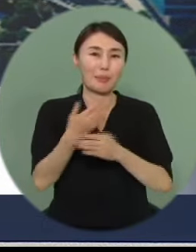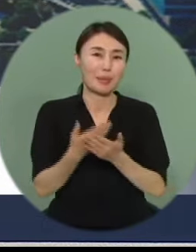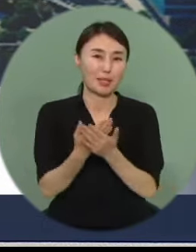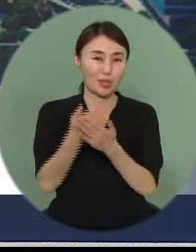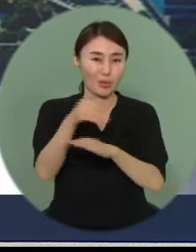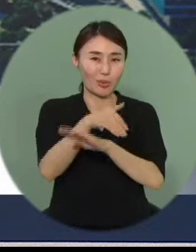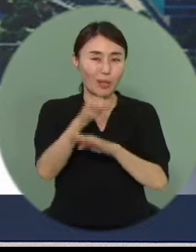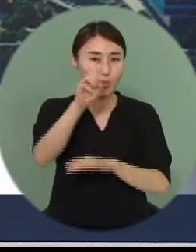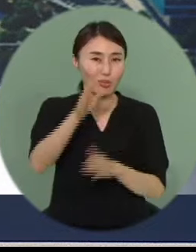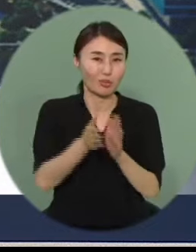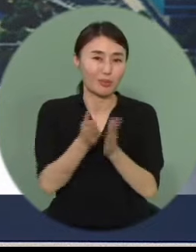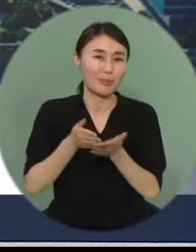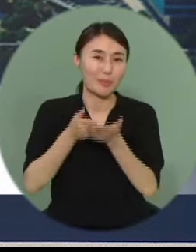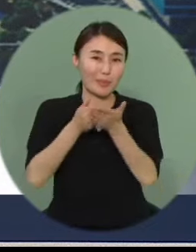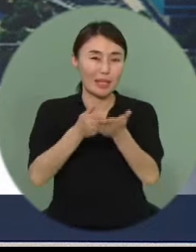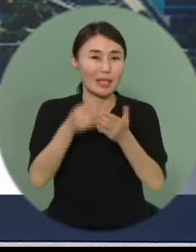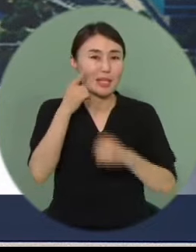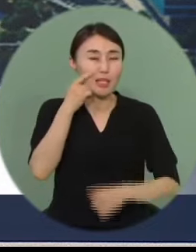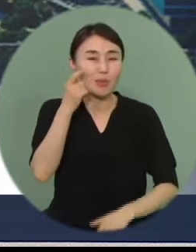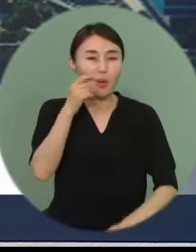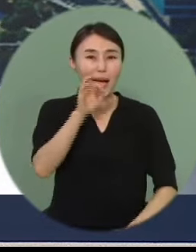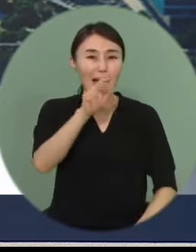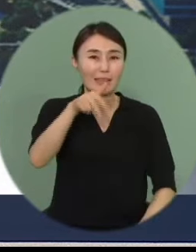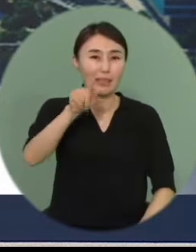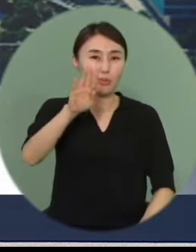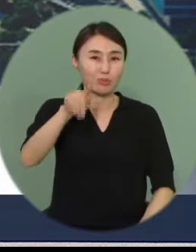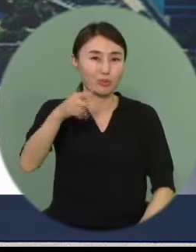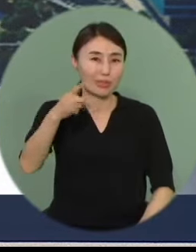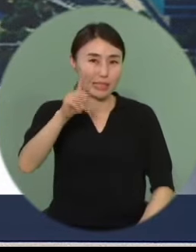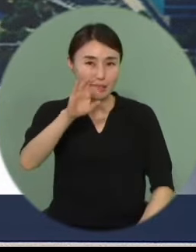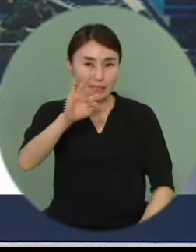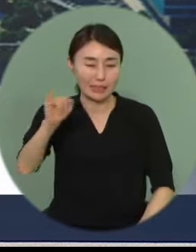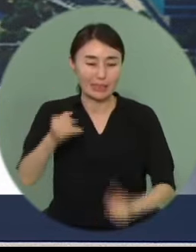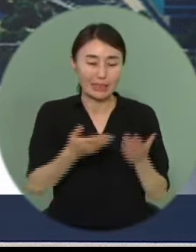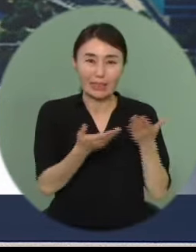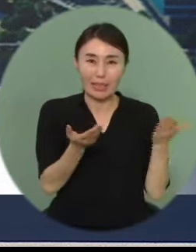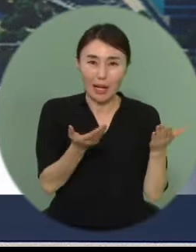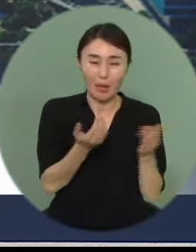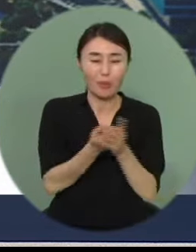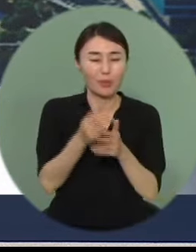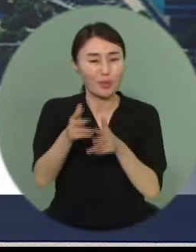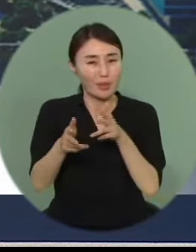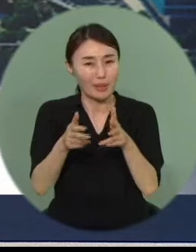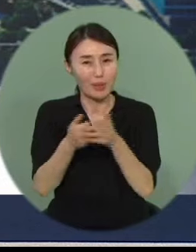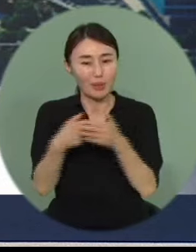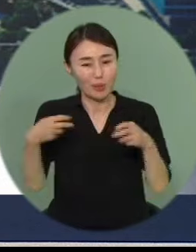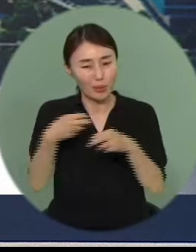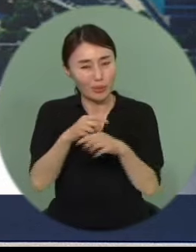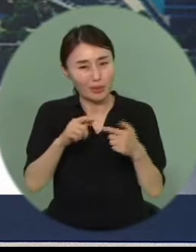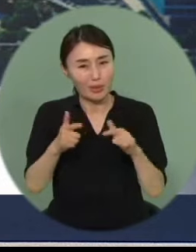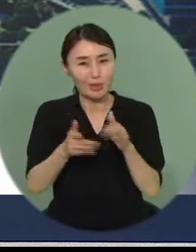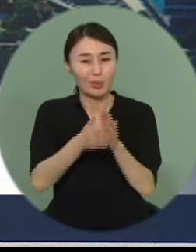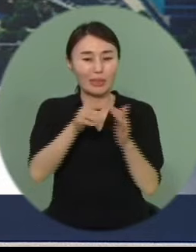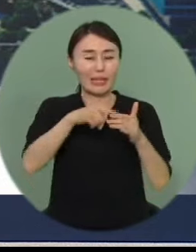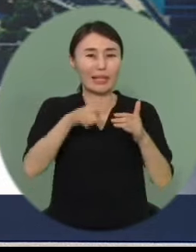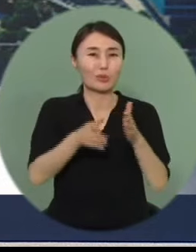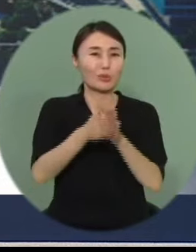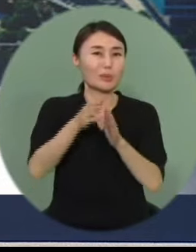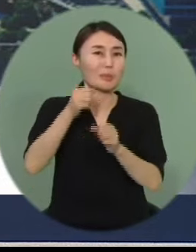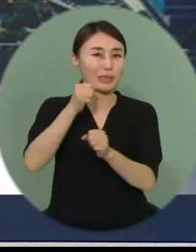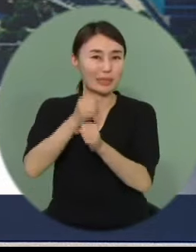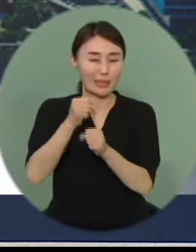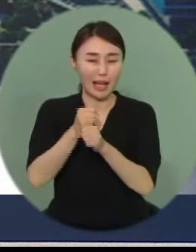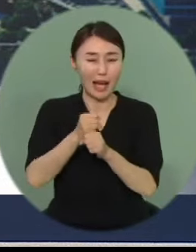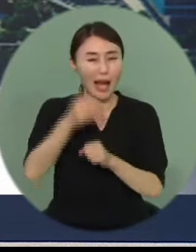제출했습니다. 일본의 아자부다이 힐즈처럼 상업과 업무, 교통 등이 집약된 도시 속의 도시를 만들어